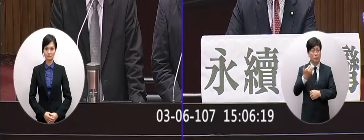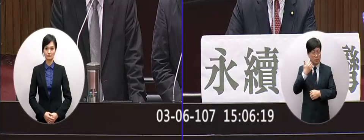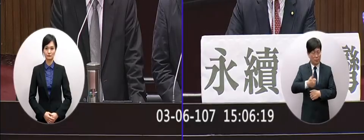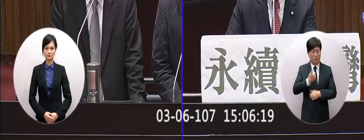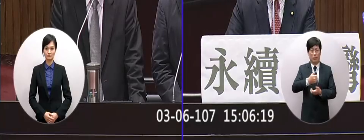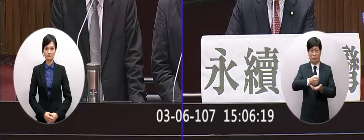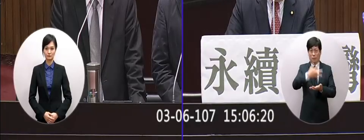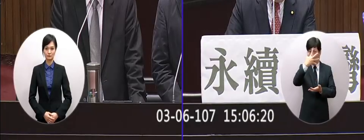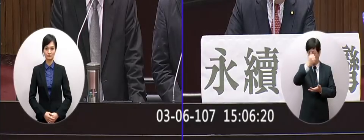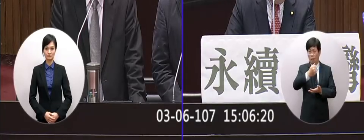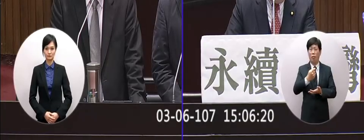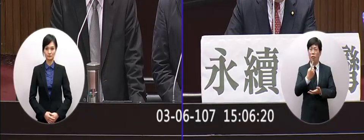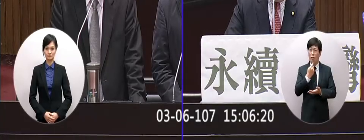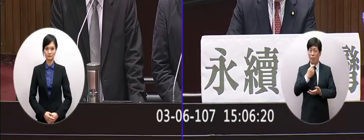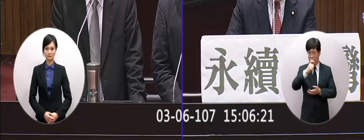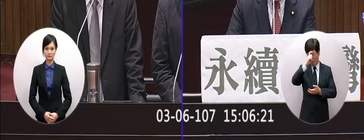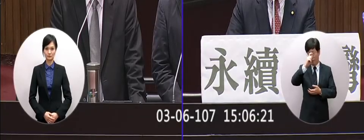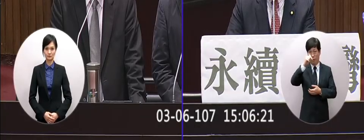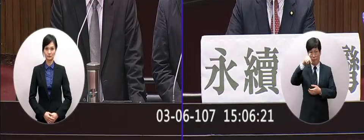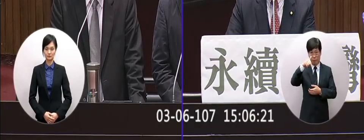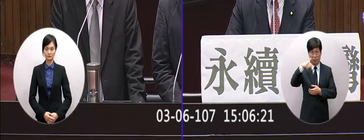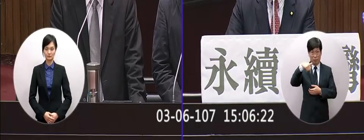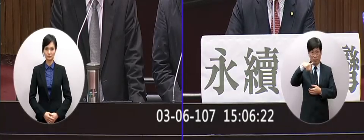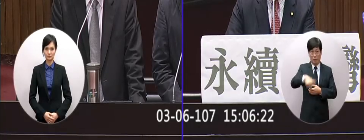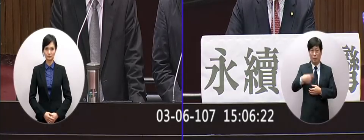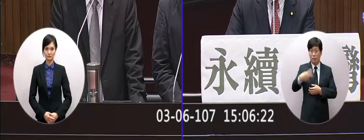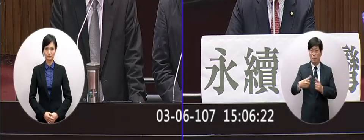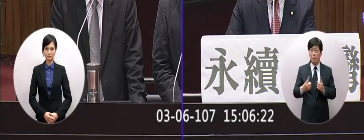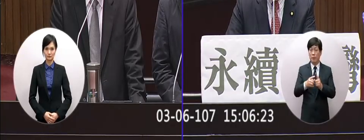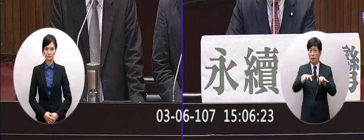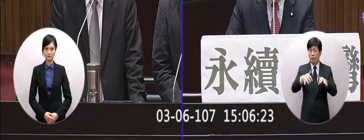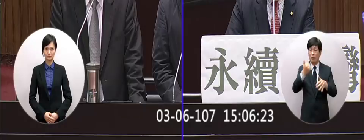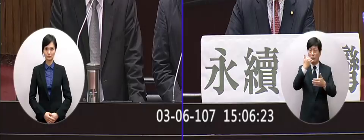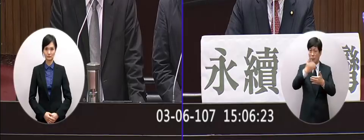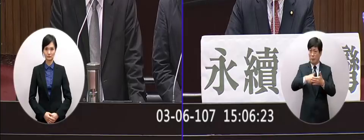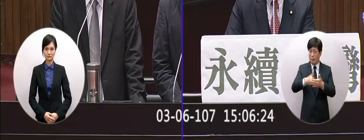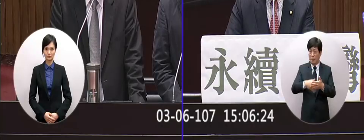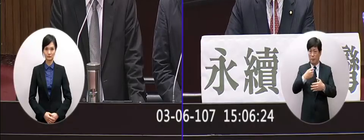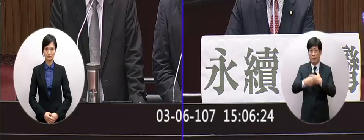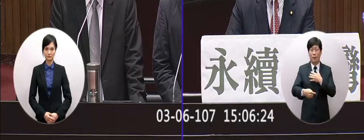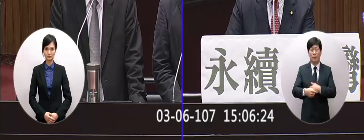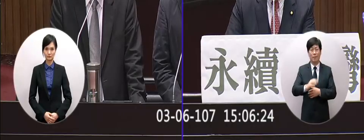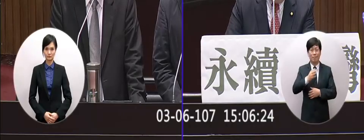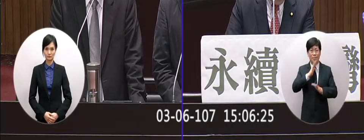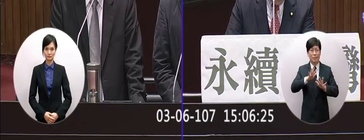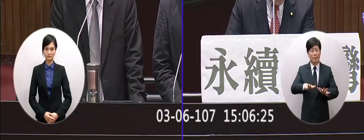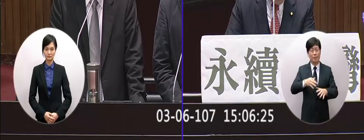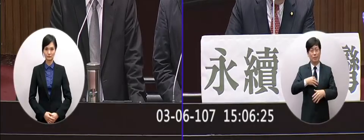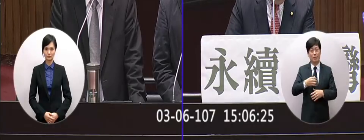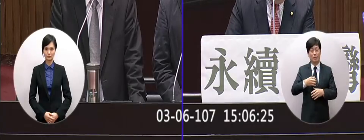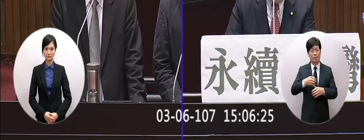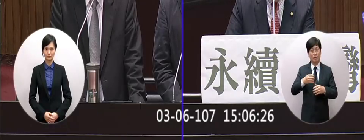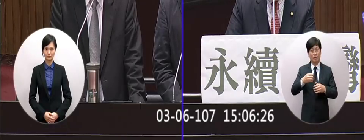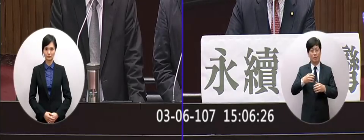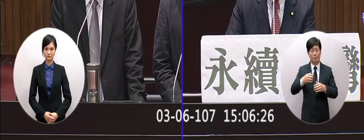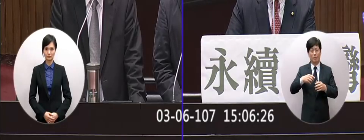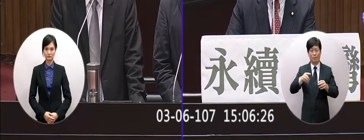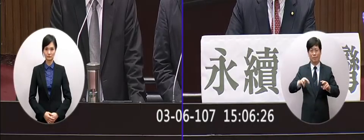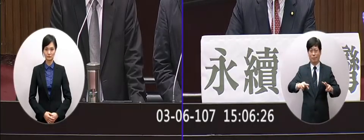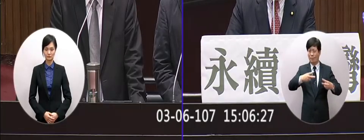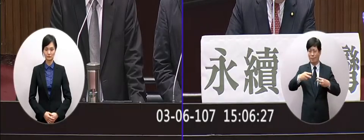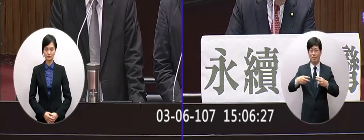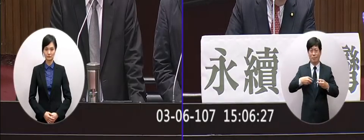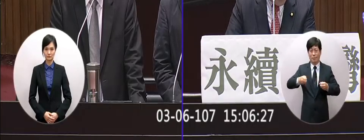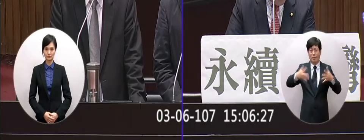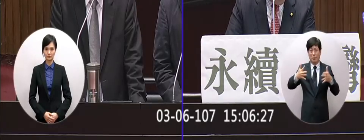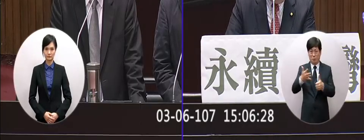建筑物是希望说下一次的那个地震的伤害能够降低。可是现阶段营建署的一次又一次、一